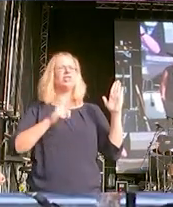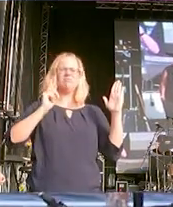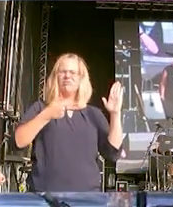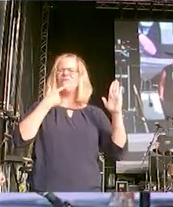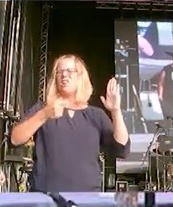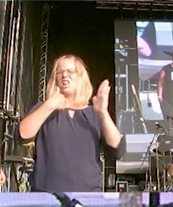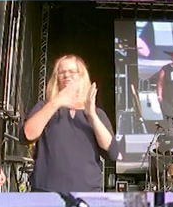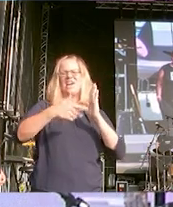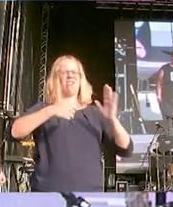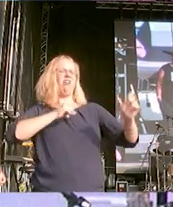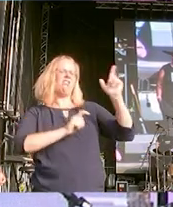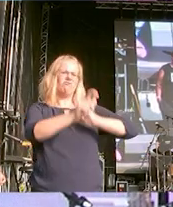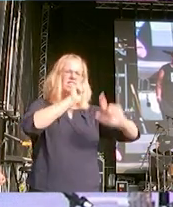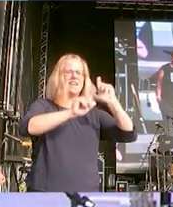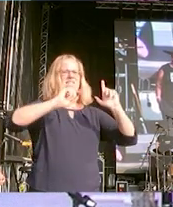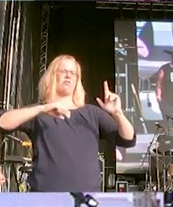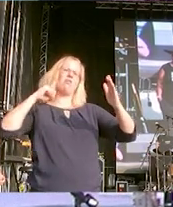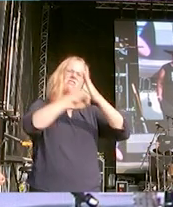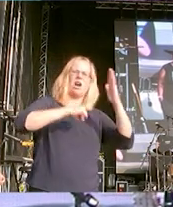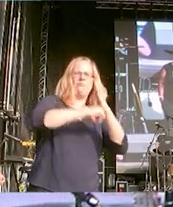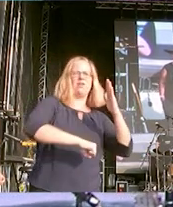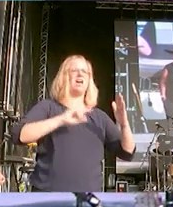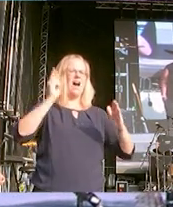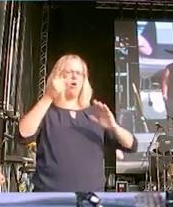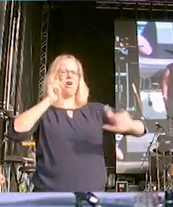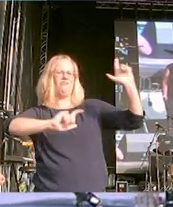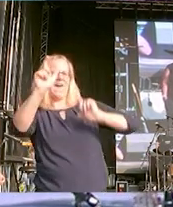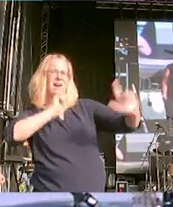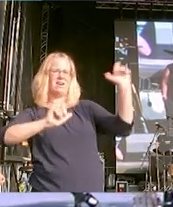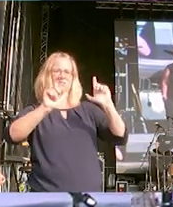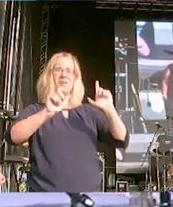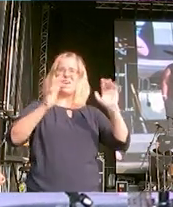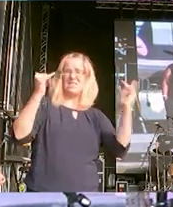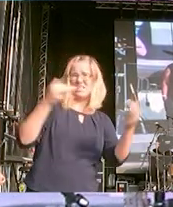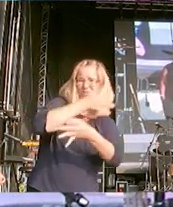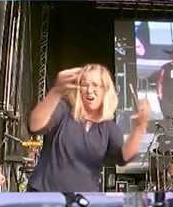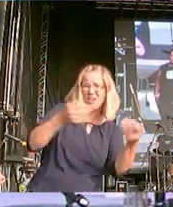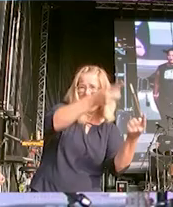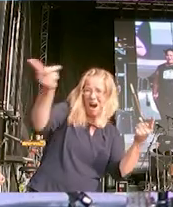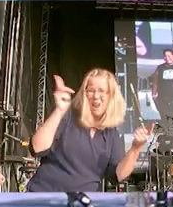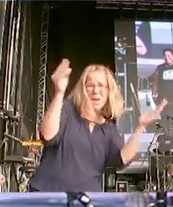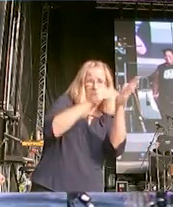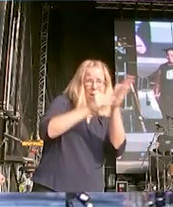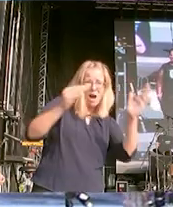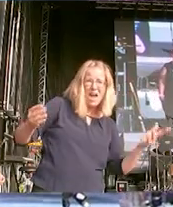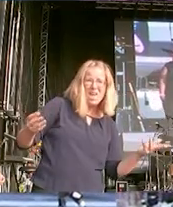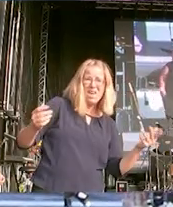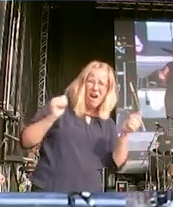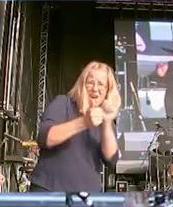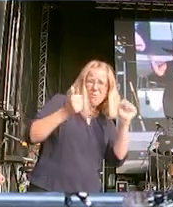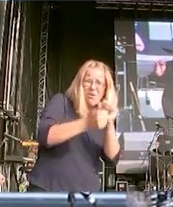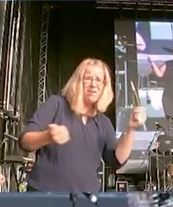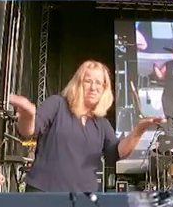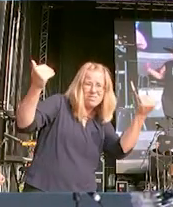auch uns wehren werden. Die Frage ist, ob ihr alle mit dabei seid in diesem Kampf.